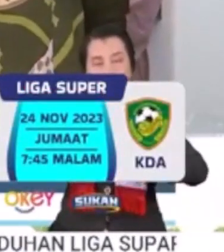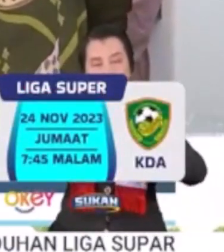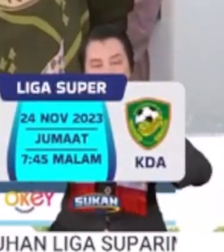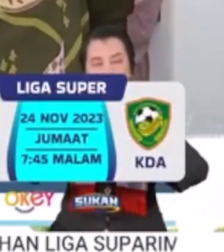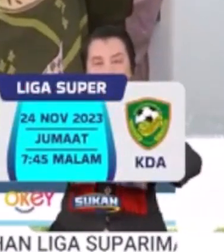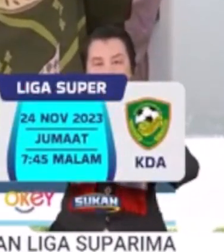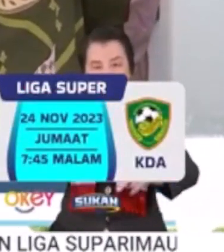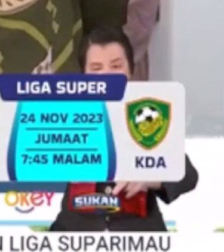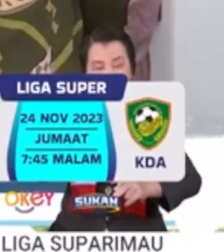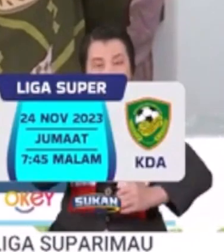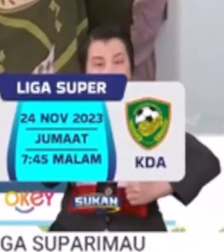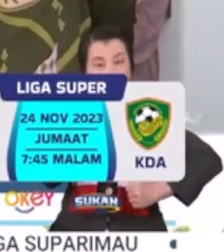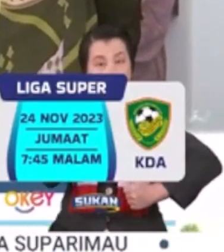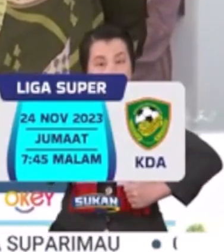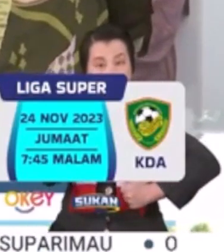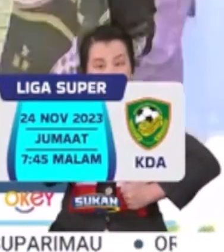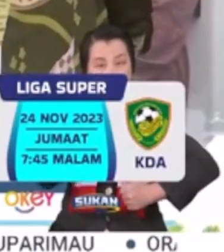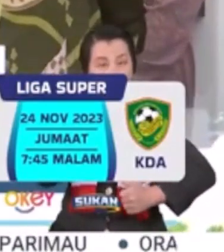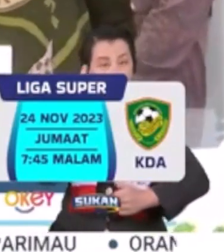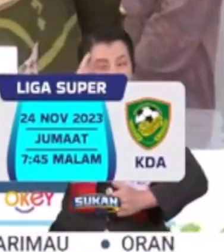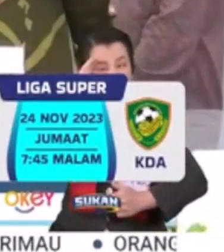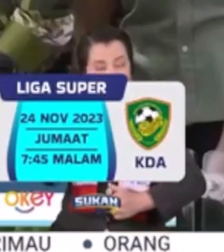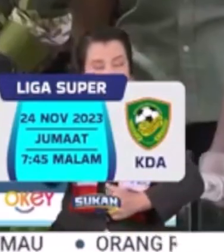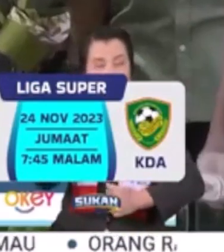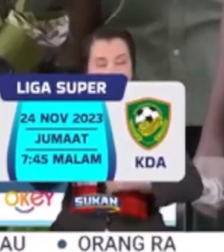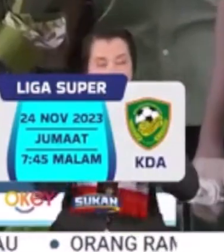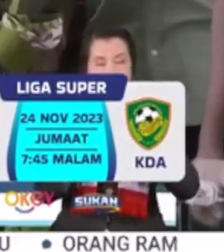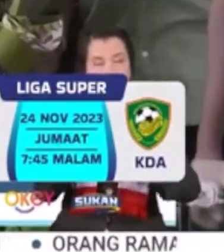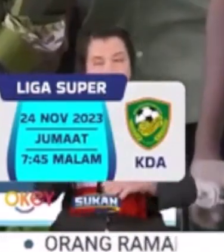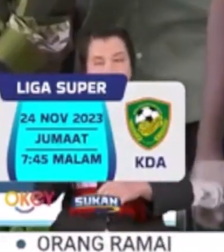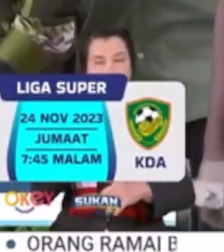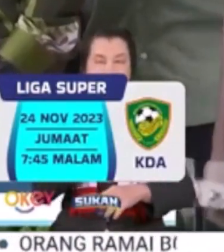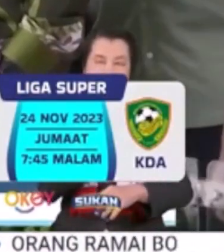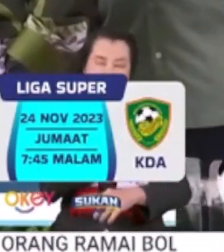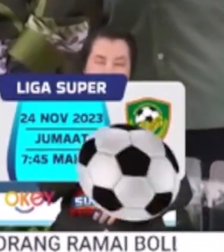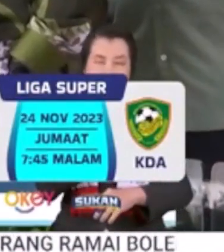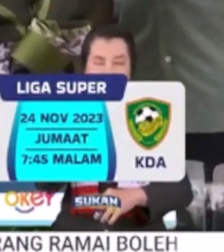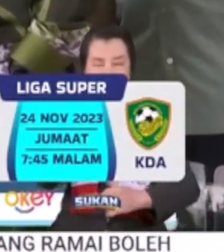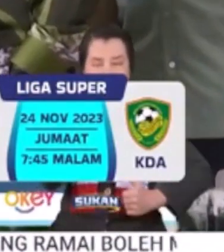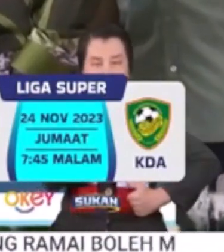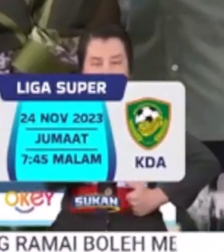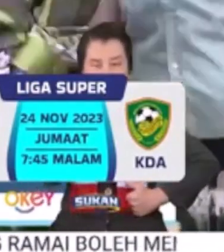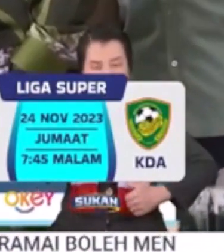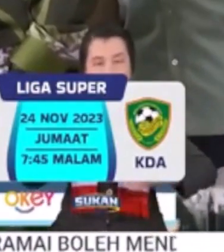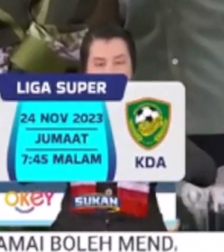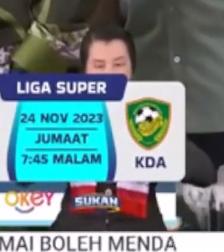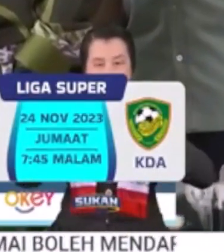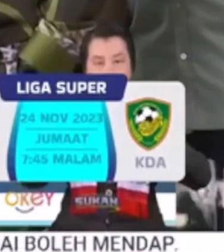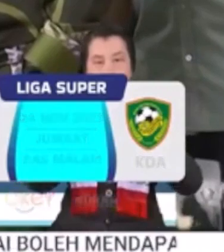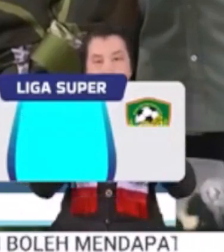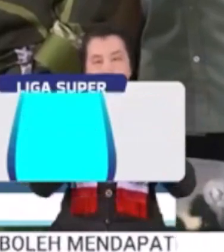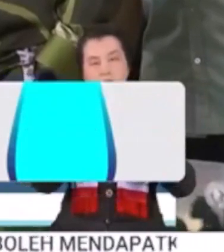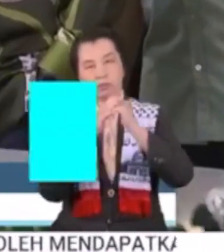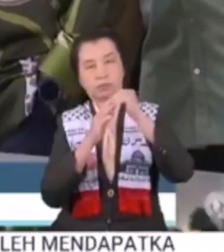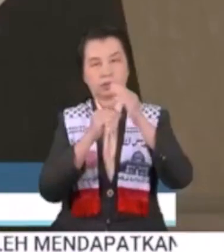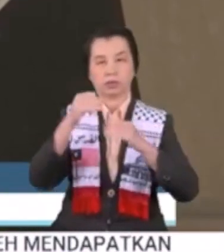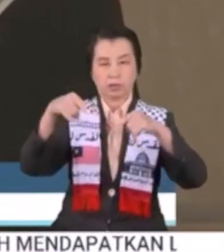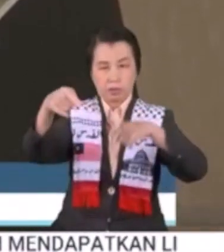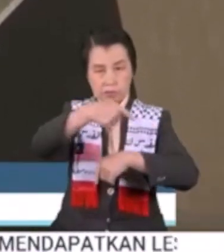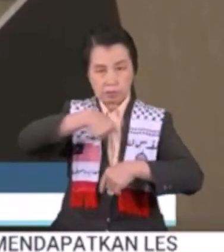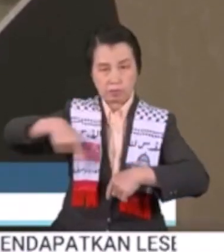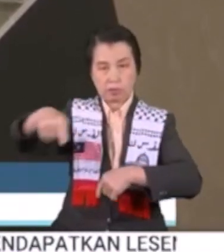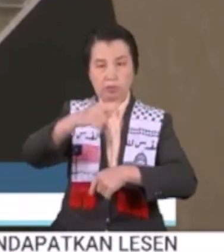peluang kepada anggota Veteran ATM dan warga kerja awam di Kementerian Pertahanan untuk memiliki kediaman yang selesa di ibu